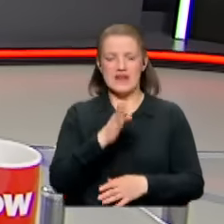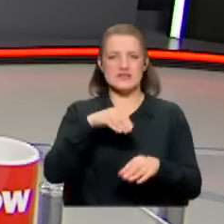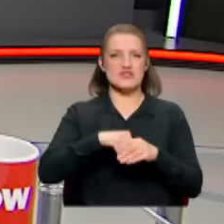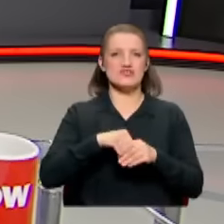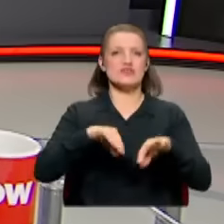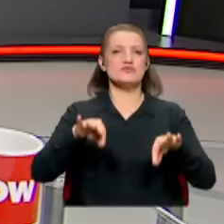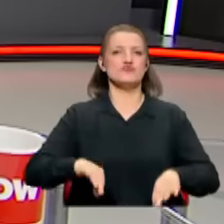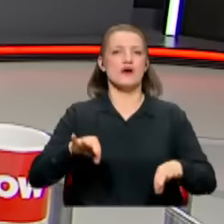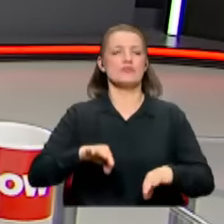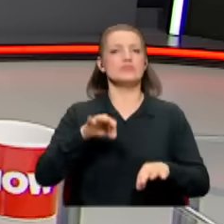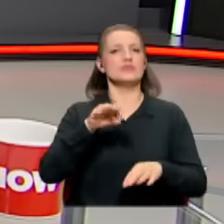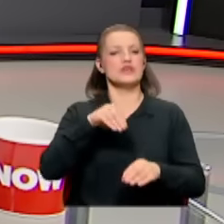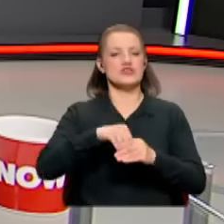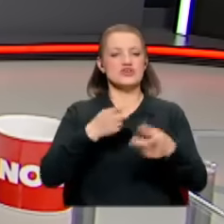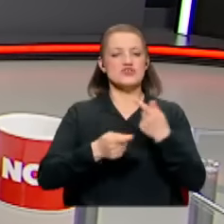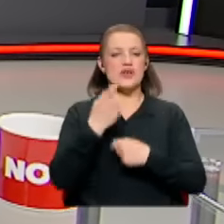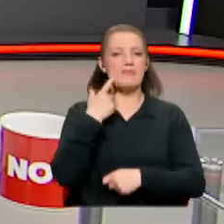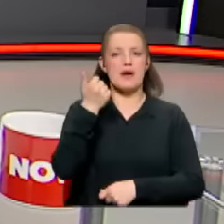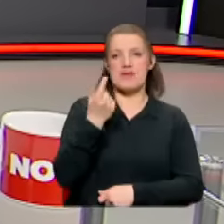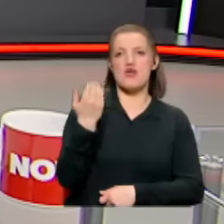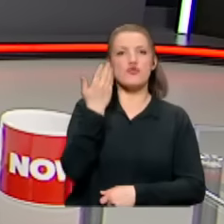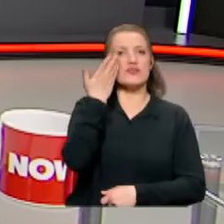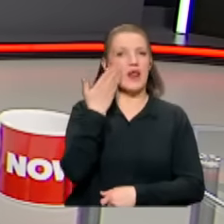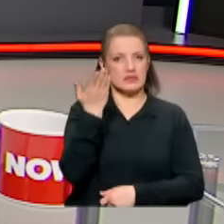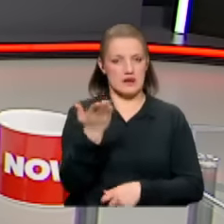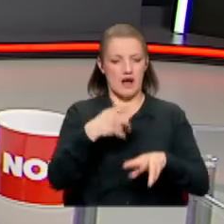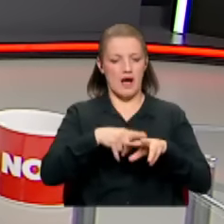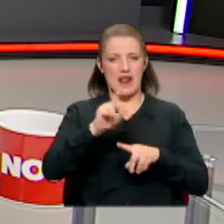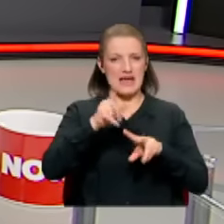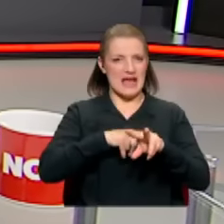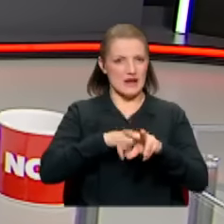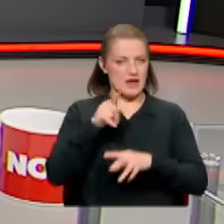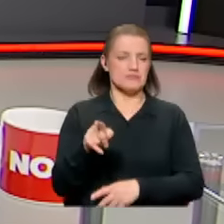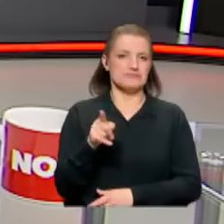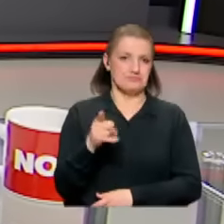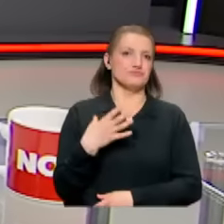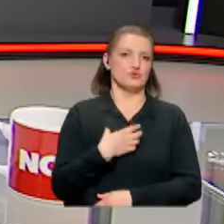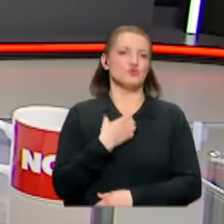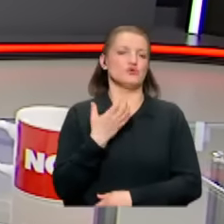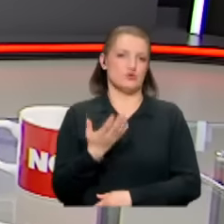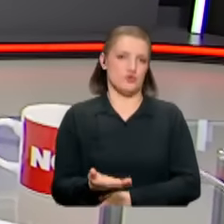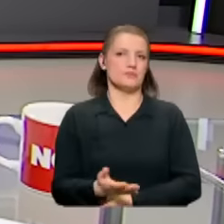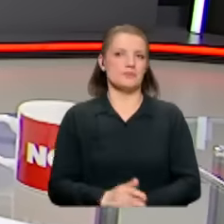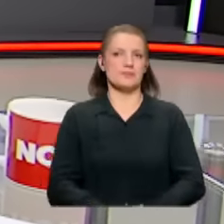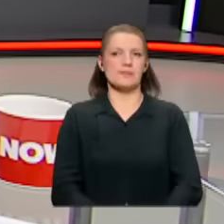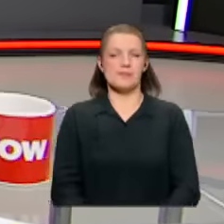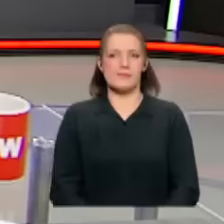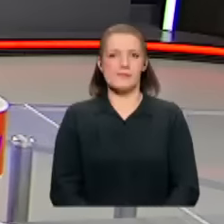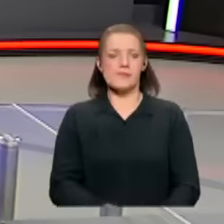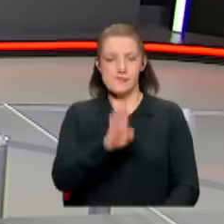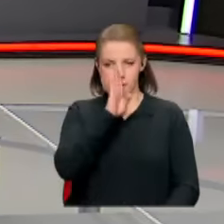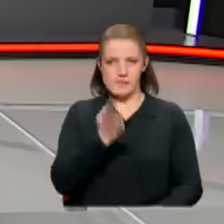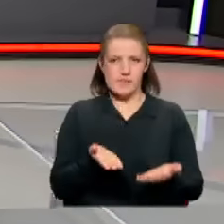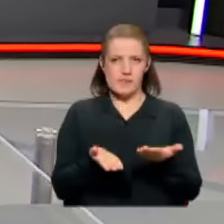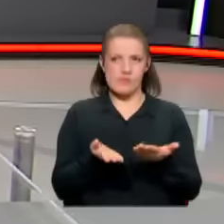Şimdi İçişleri Bakanı'nı gördük. Biraz önce izledik. Üzüldük. Evet bakalım şimdi. Adalet